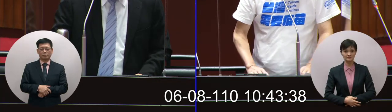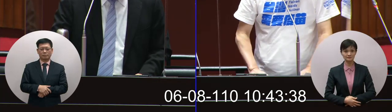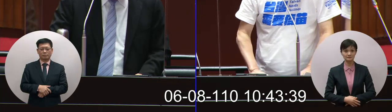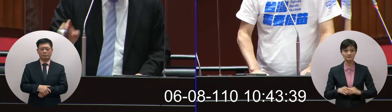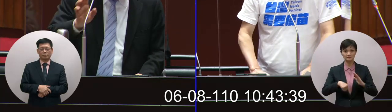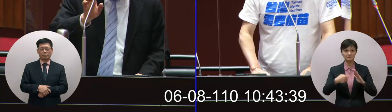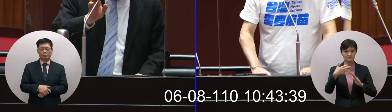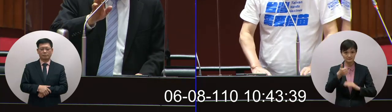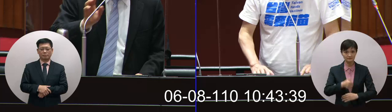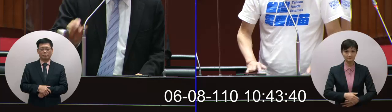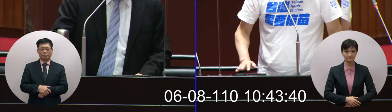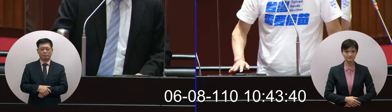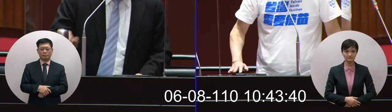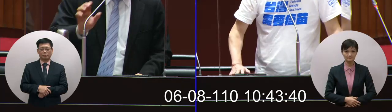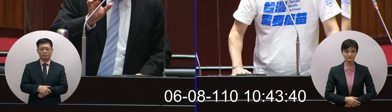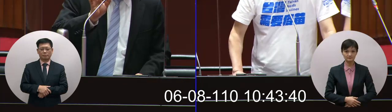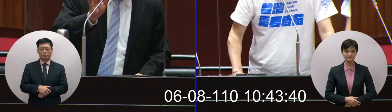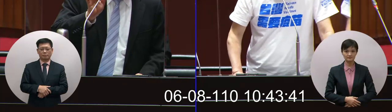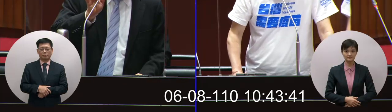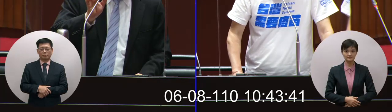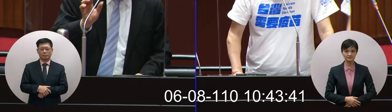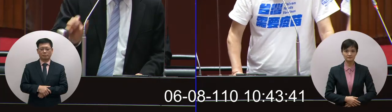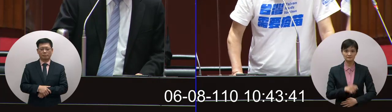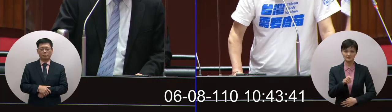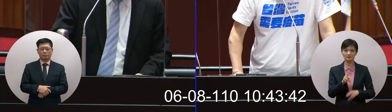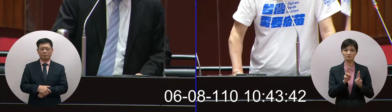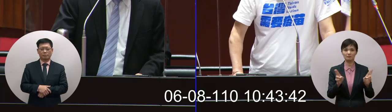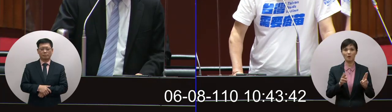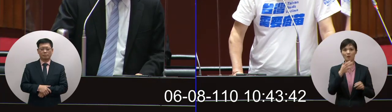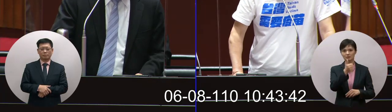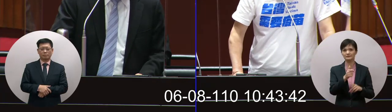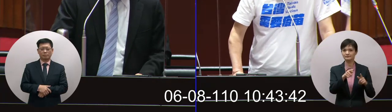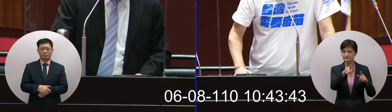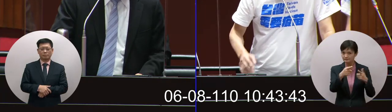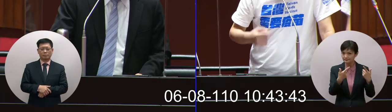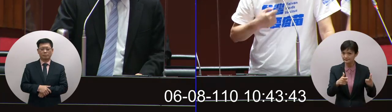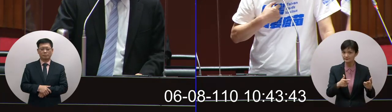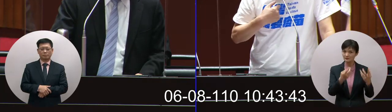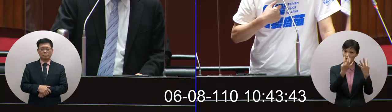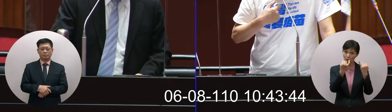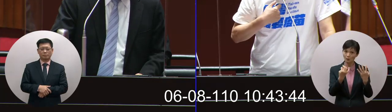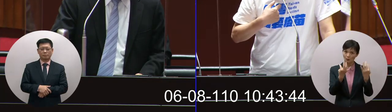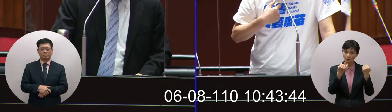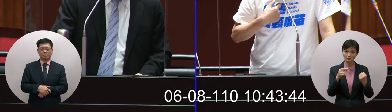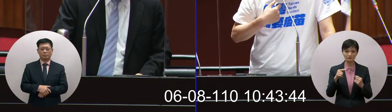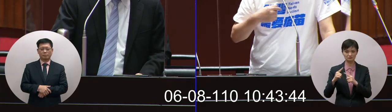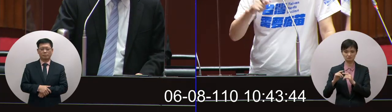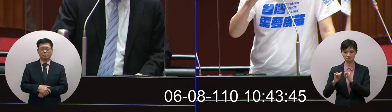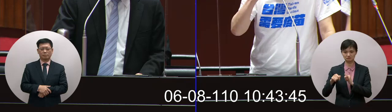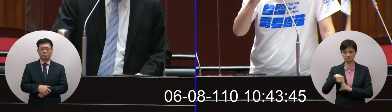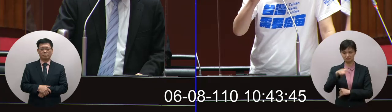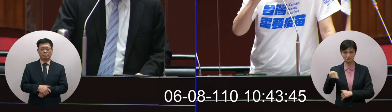院长，虽然你不是指、虽然不是指挥官了、这些数字啊，人民都记得。